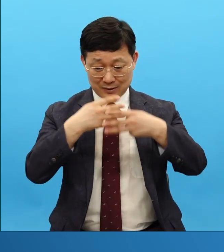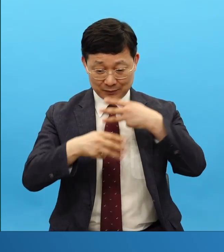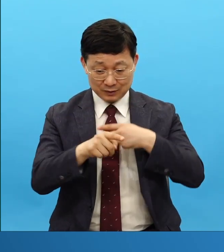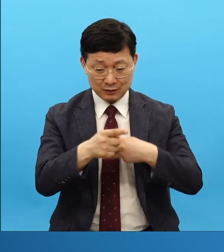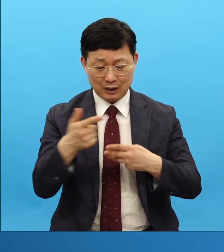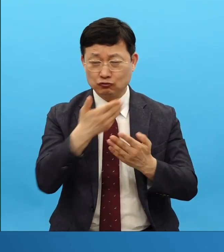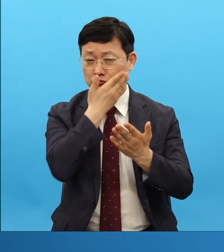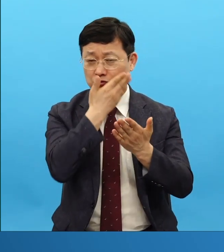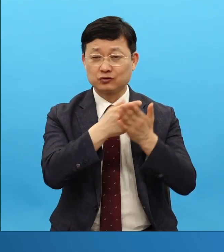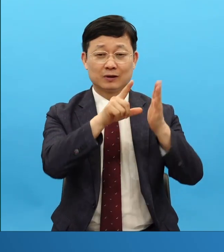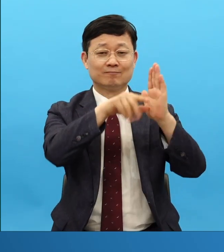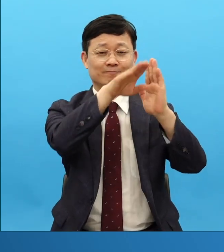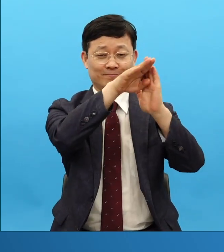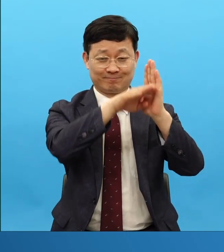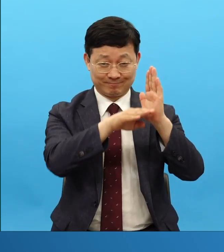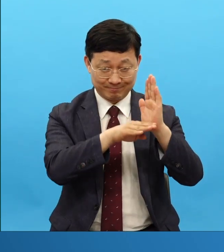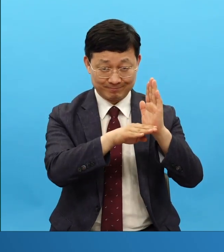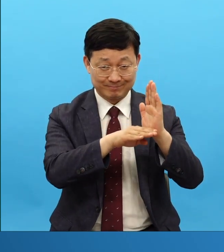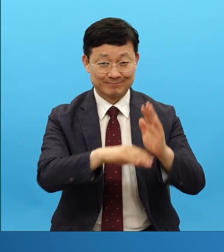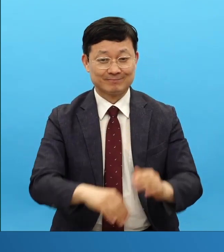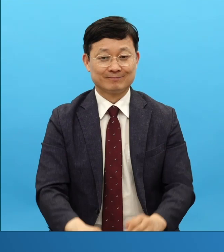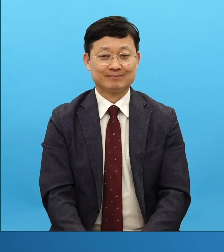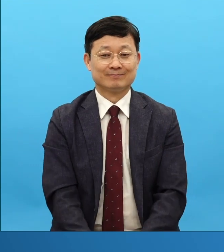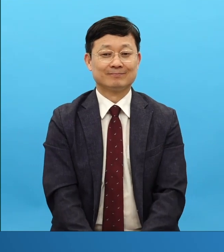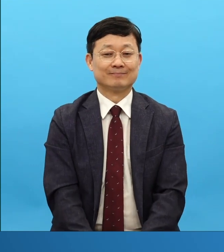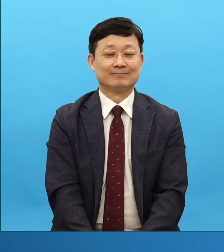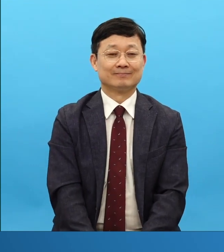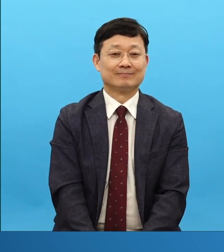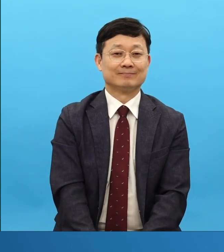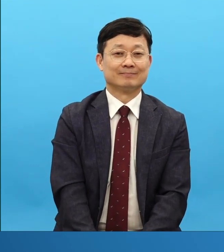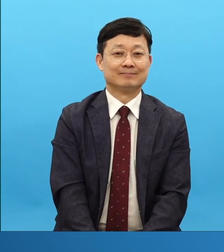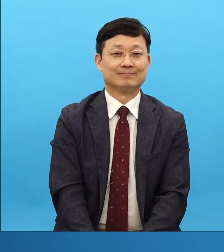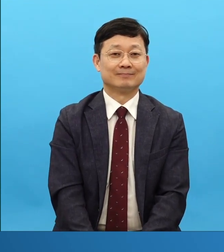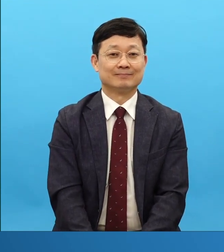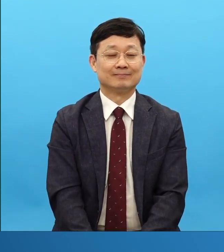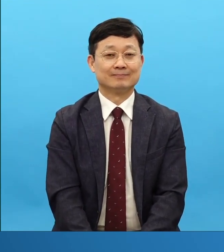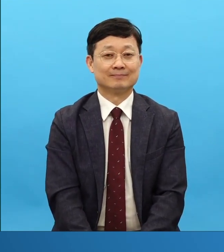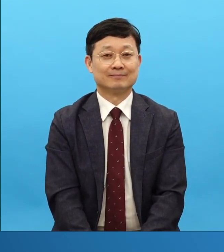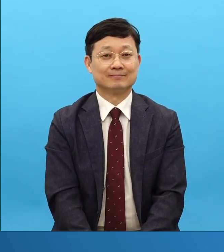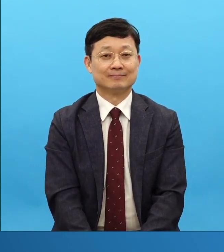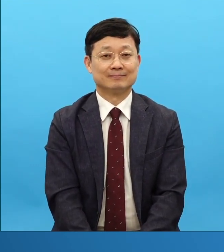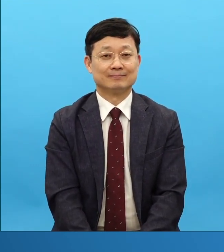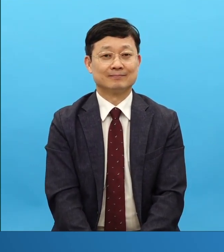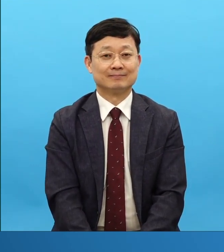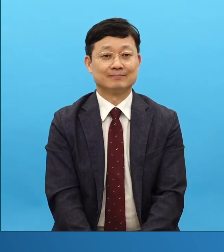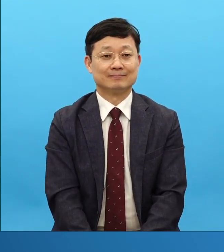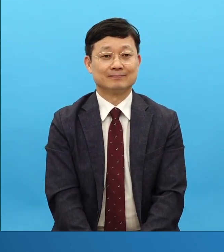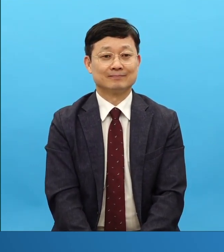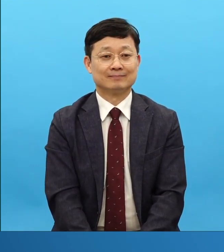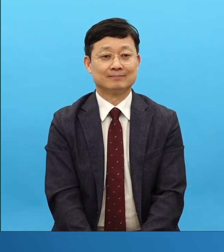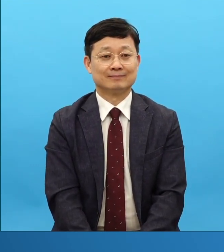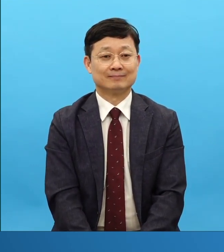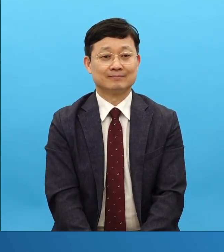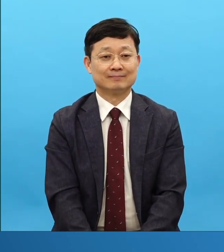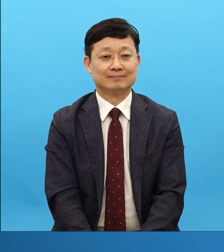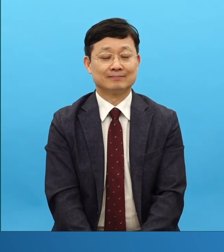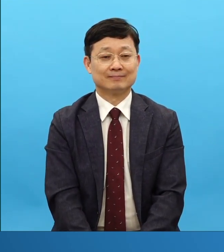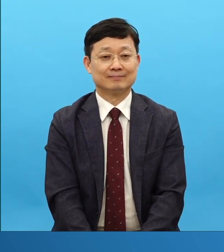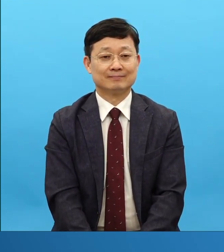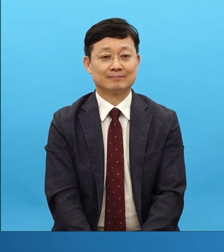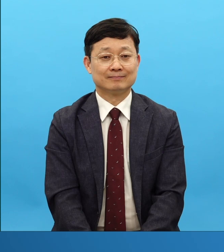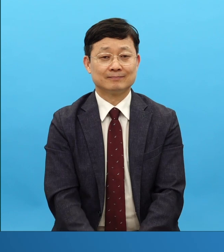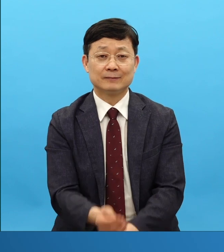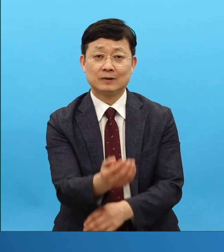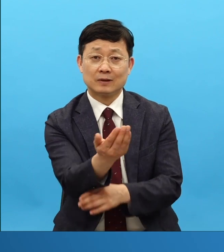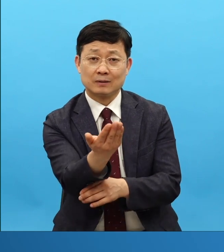중요한 시간표입니다. Don't take this lightly. This is a very important time for our remnants. 자신들이 정말 편하게 할 수